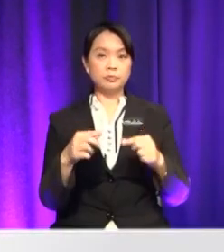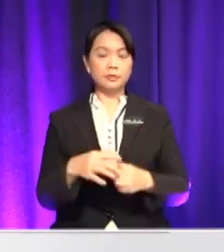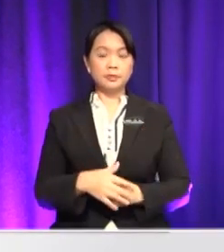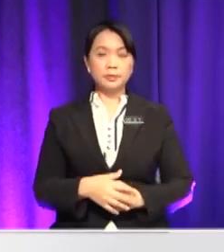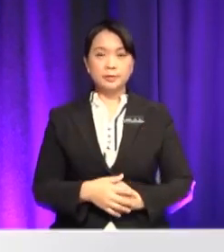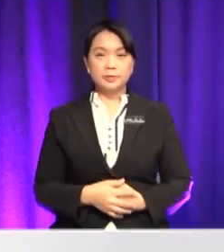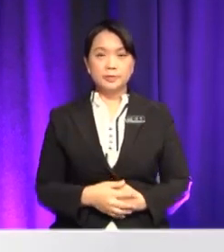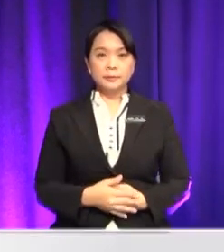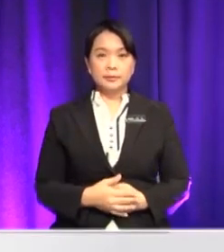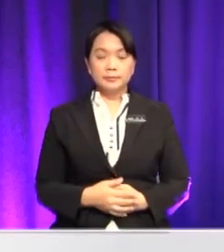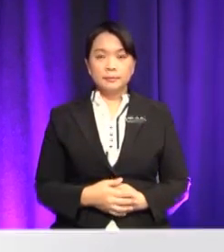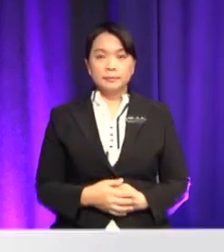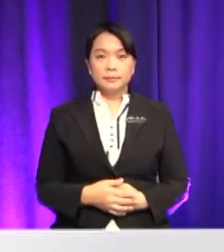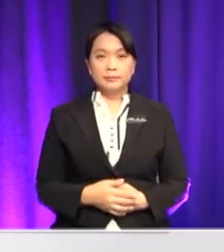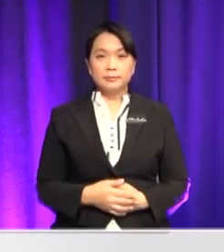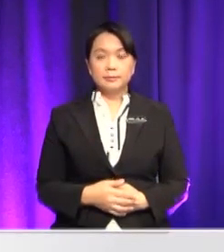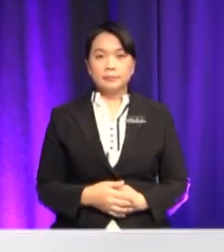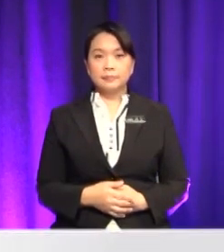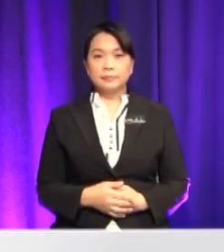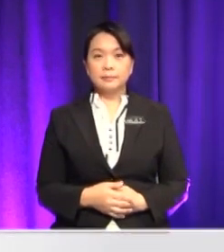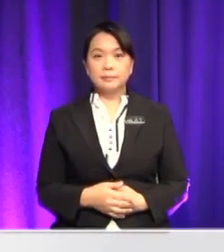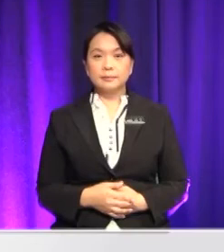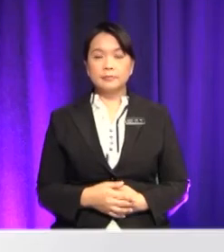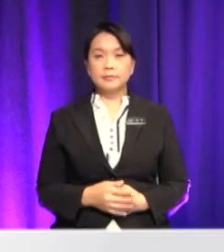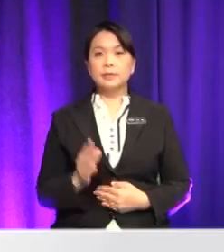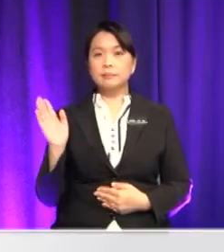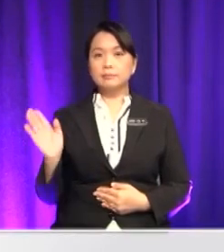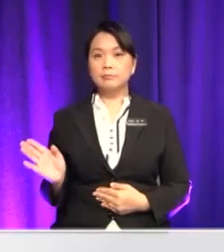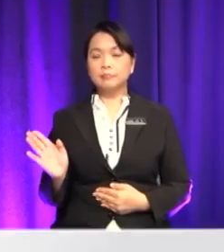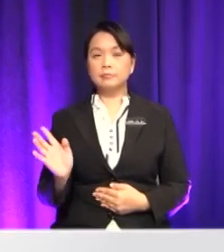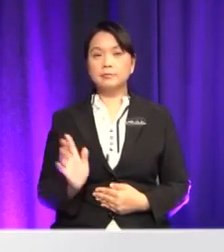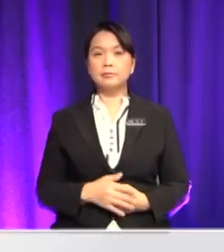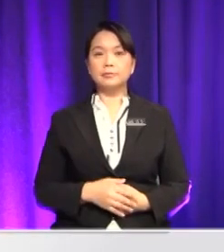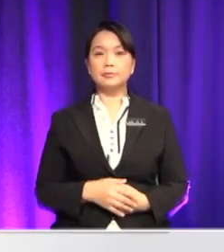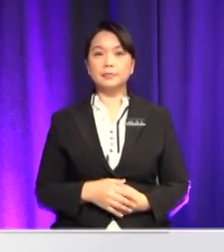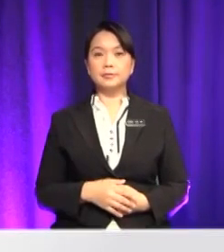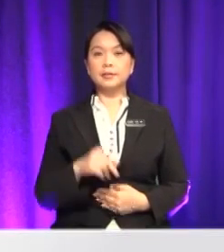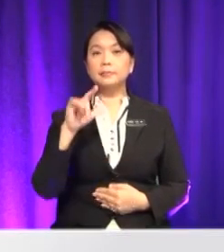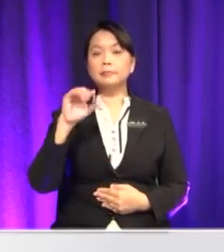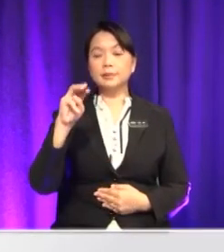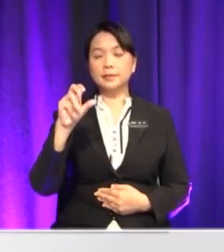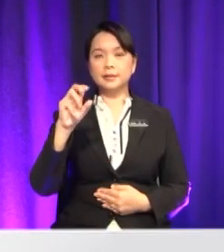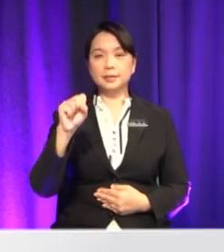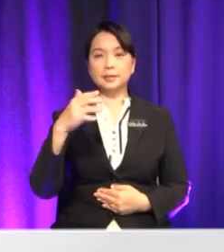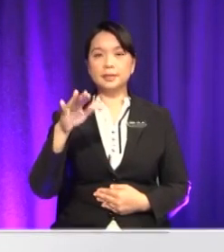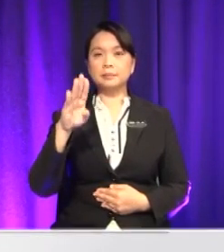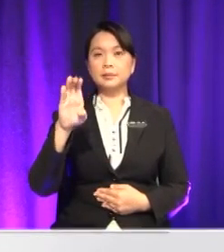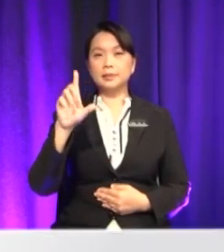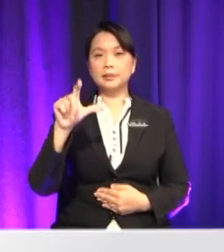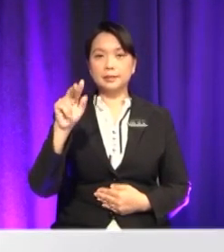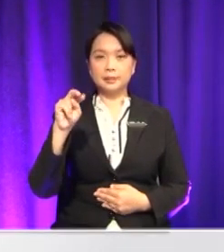siapa nak cuba? Iman? Bumbung limas Belanda. Limas Belanda. Memang tepat sekali. Ini adalah